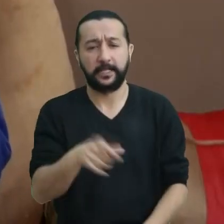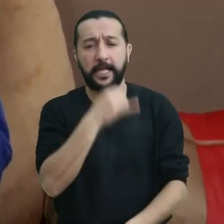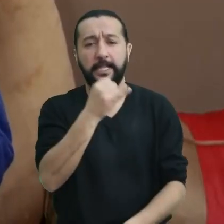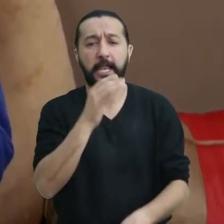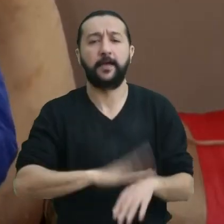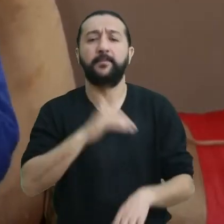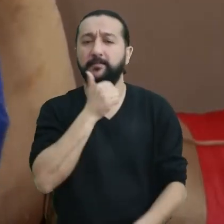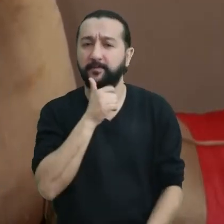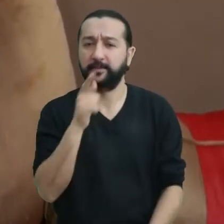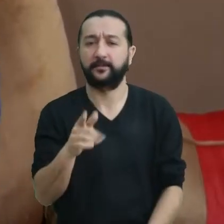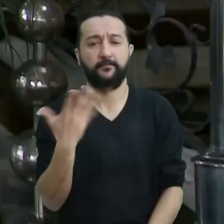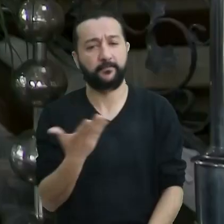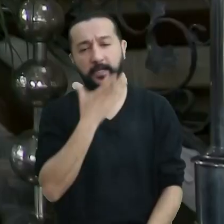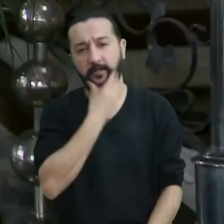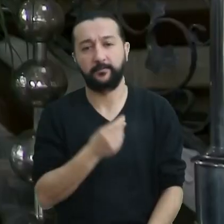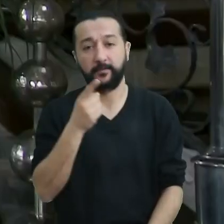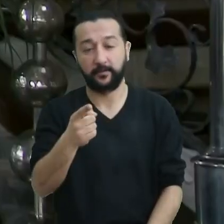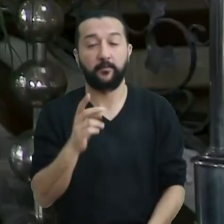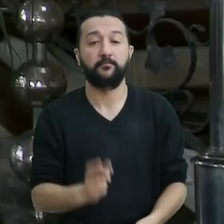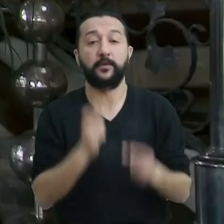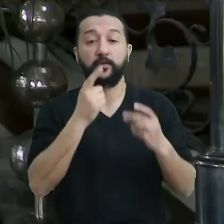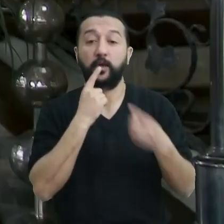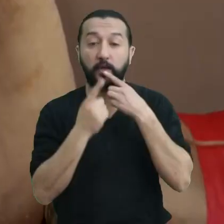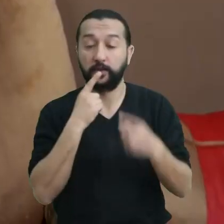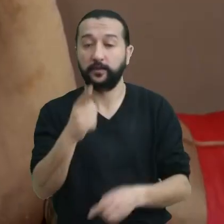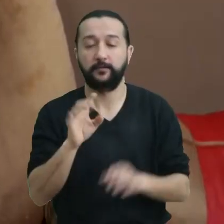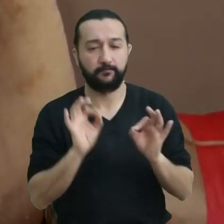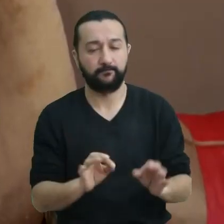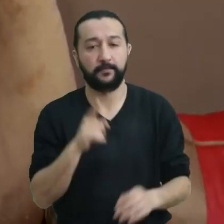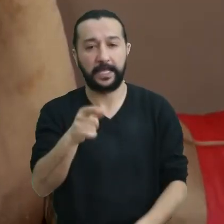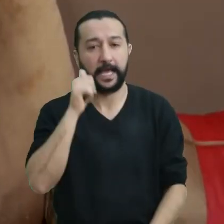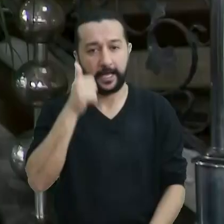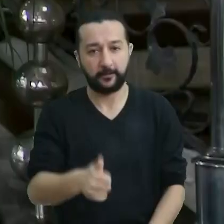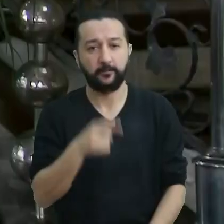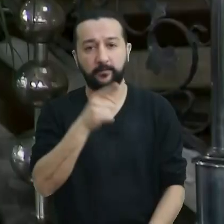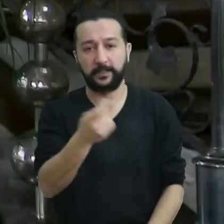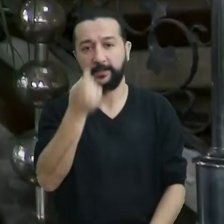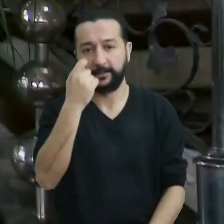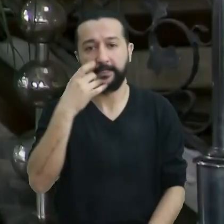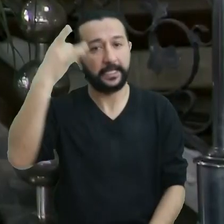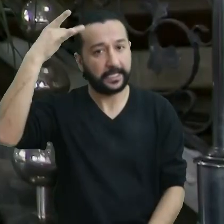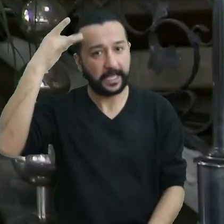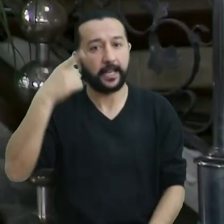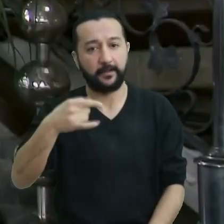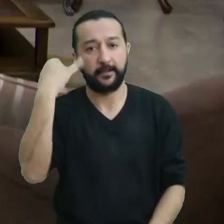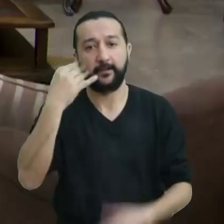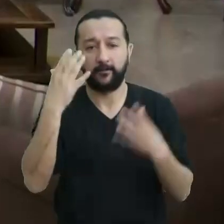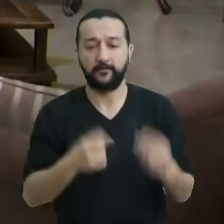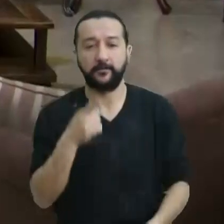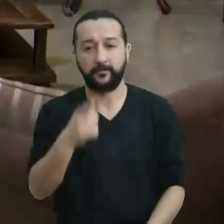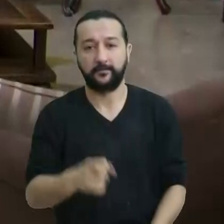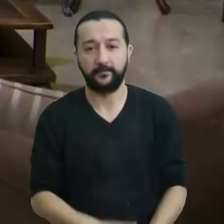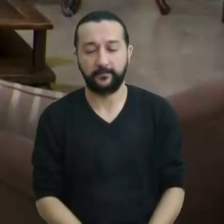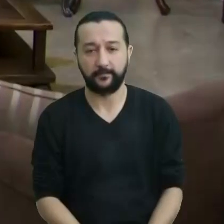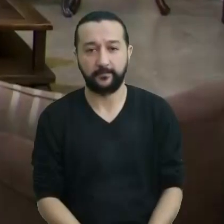geçmeyin babacıkla. Boşuna konuşuyorsun Serpil. Her gün bir posta bu kellen dalga geçecekler artık. Sarp'ın